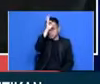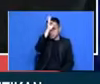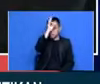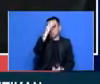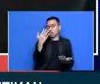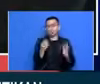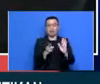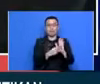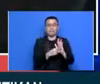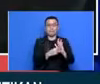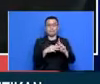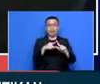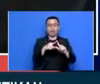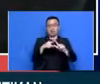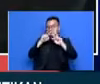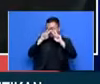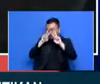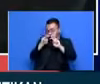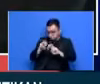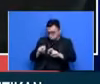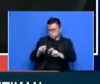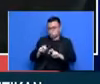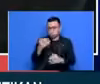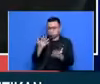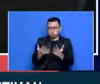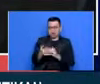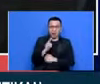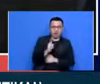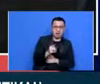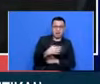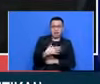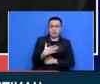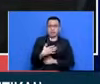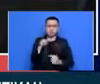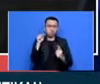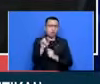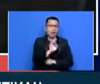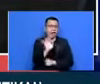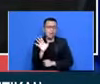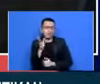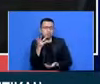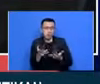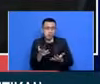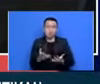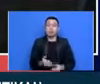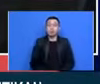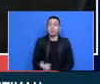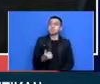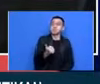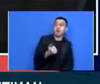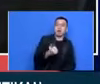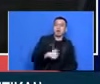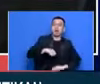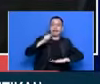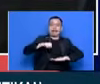ee terus menggali ini oh ternyata ada faktor tertentu sehingga sampai berani nah Sampai berani Mbak Jian fakta